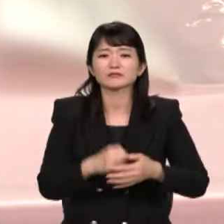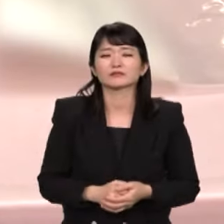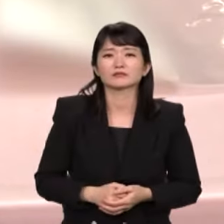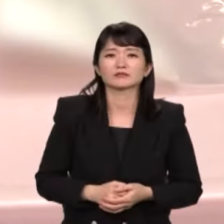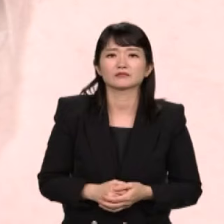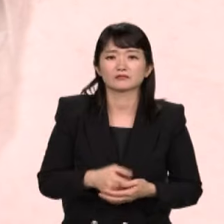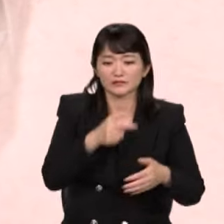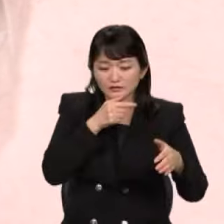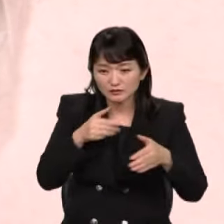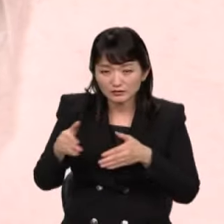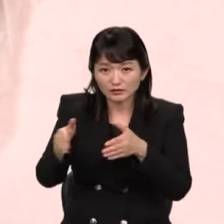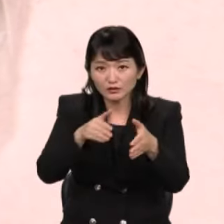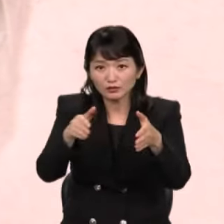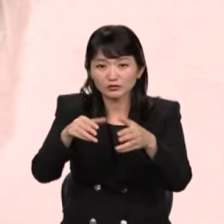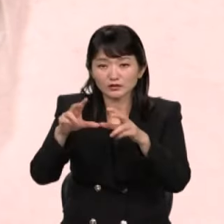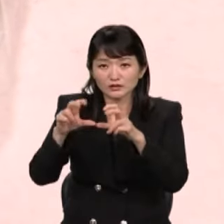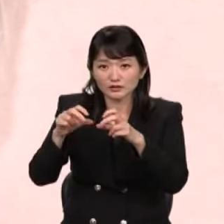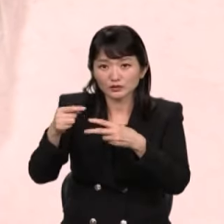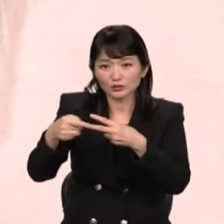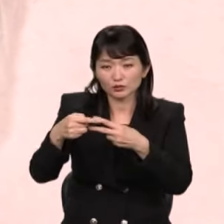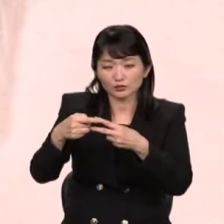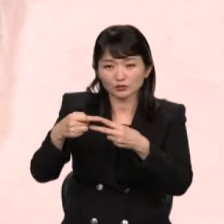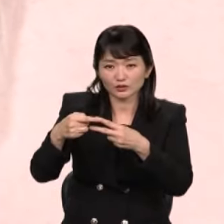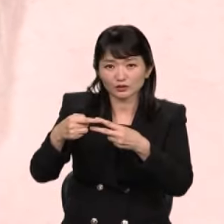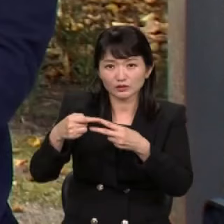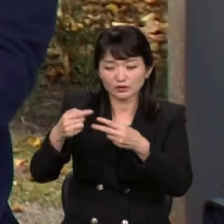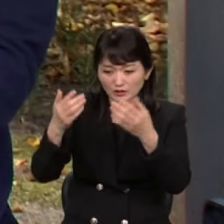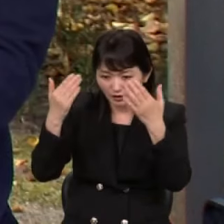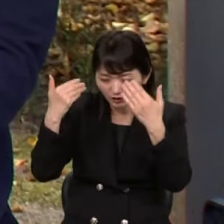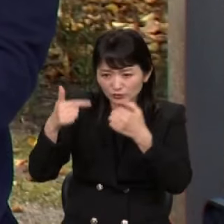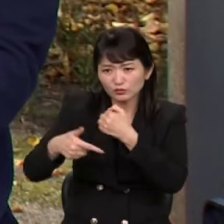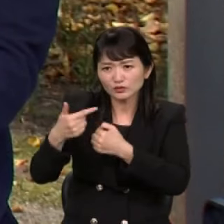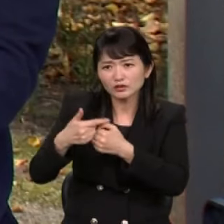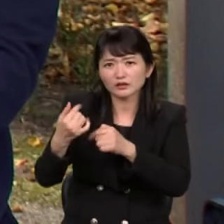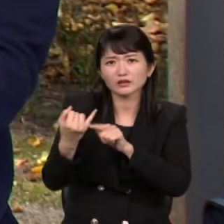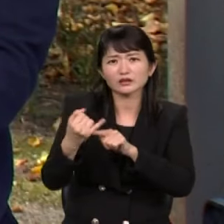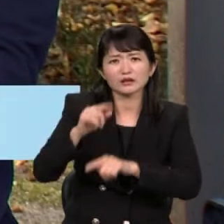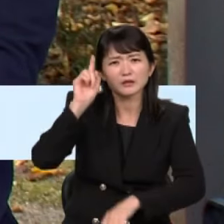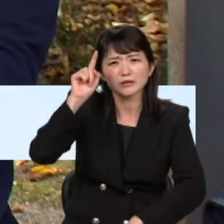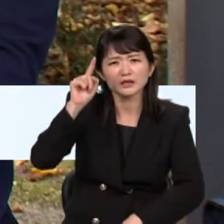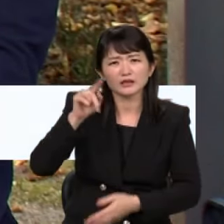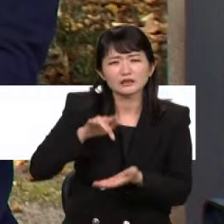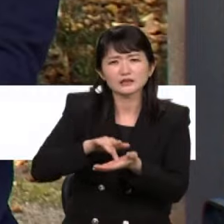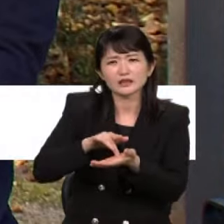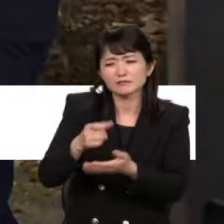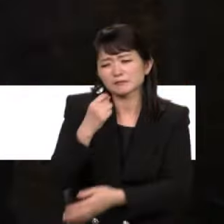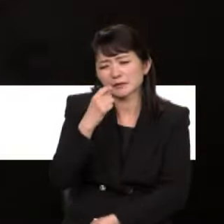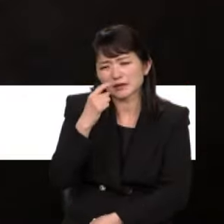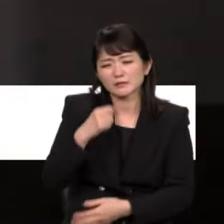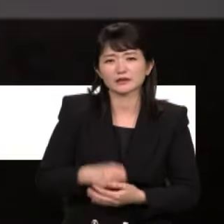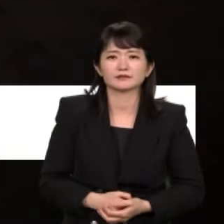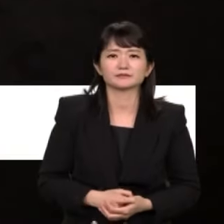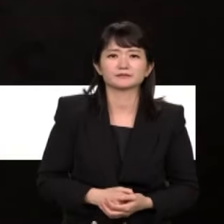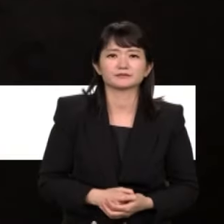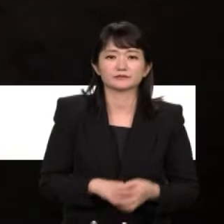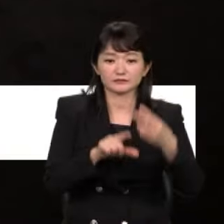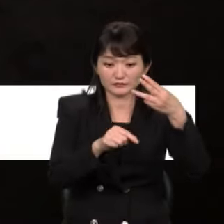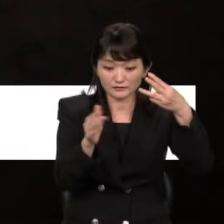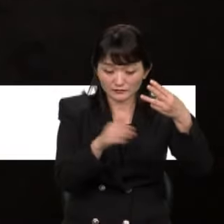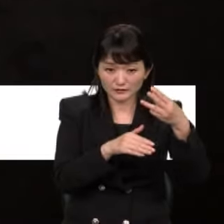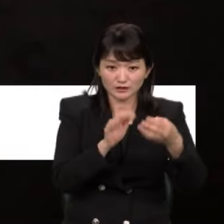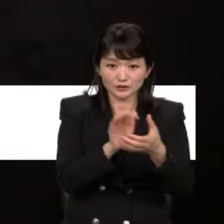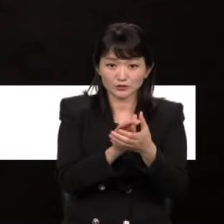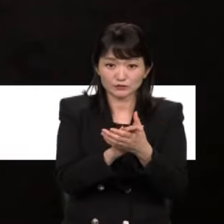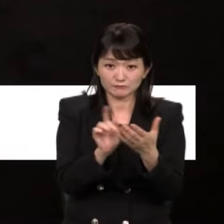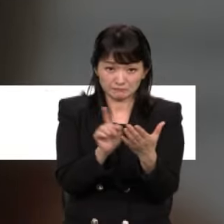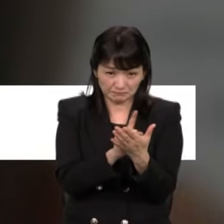한 초등학교 6학년 아이는 매일 정신과 약을 먹습니다. 학년 초부터 같이 어울리던 친구들, 군것질거리 계산을